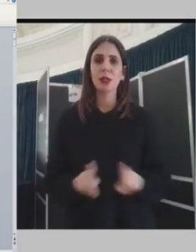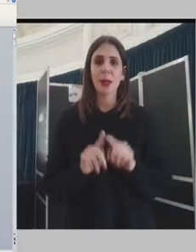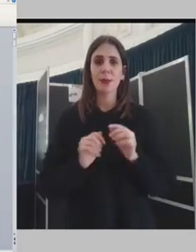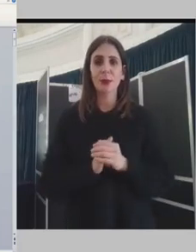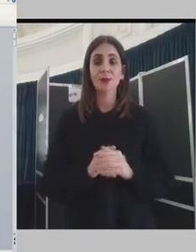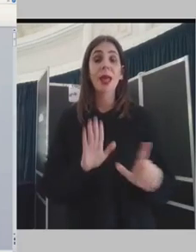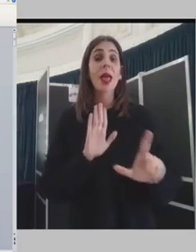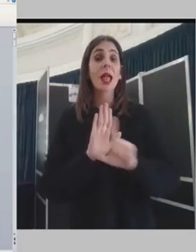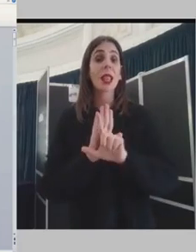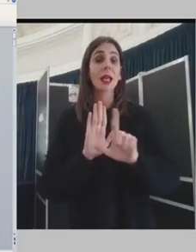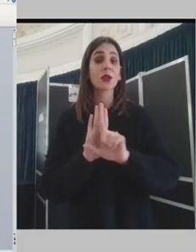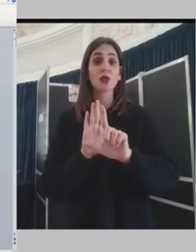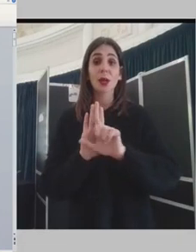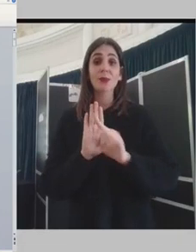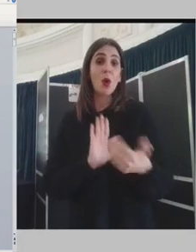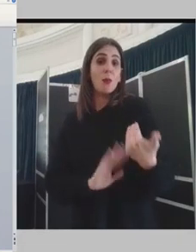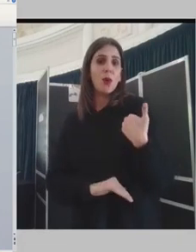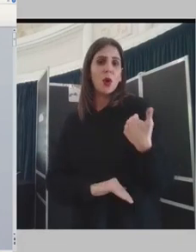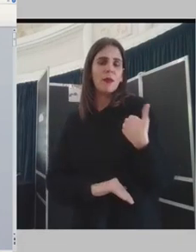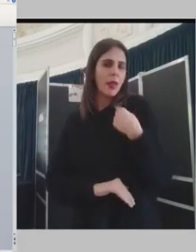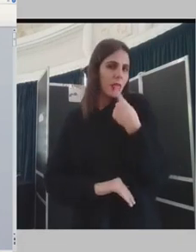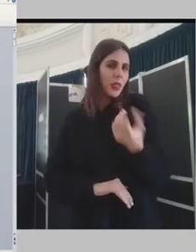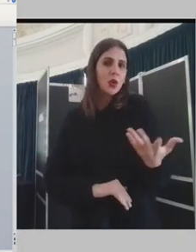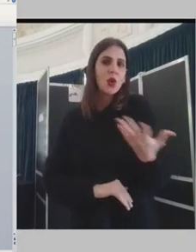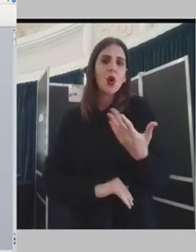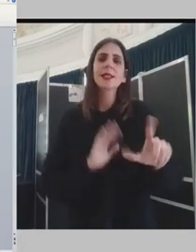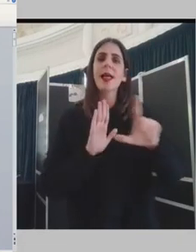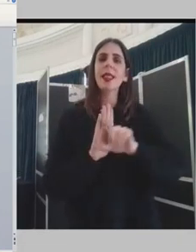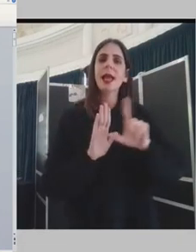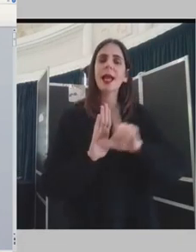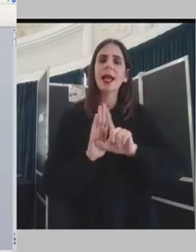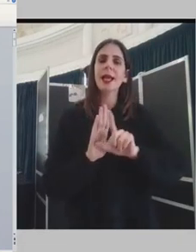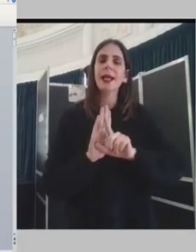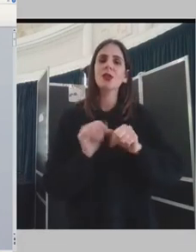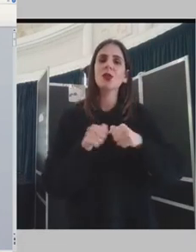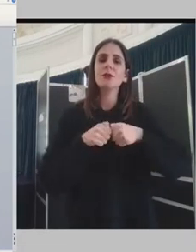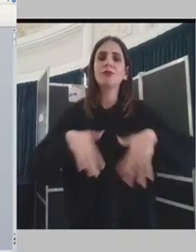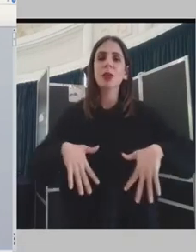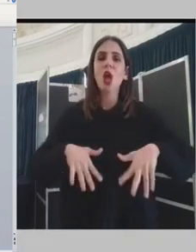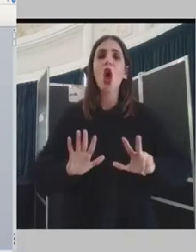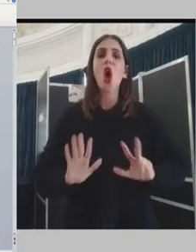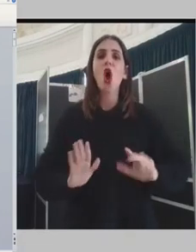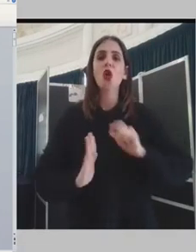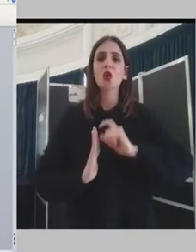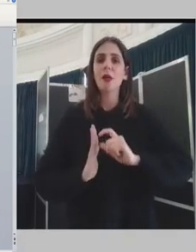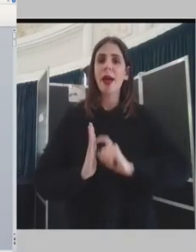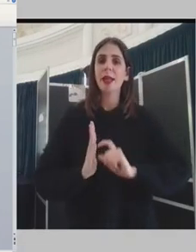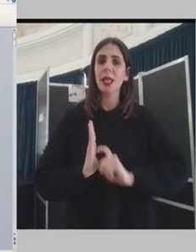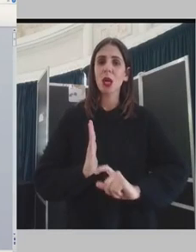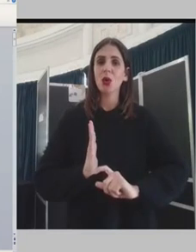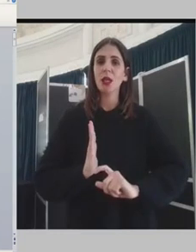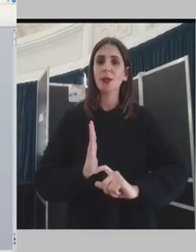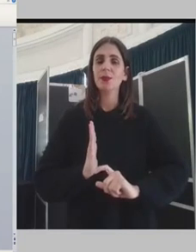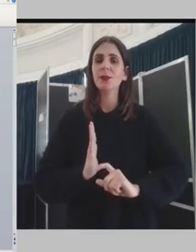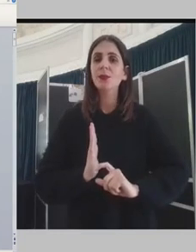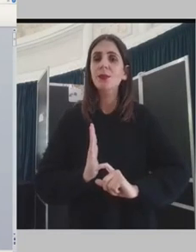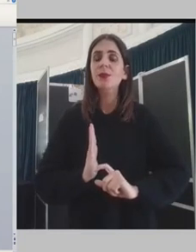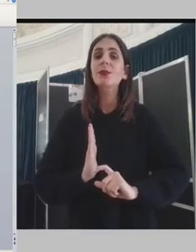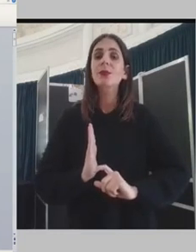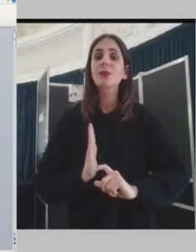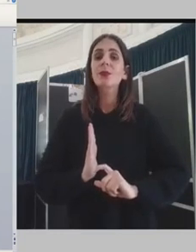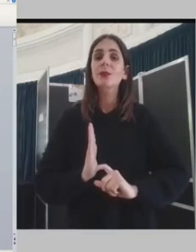dicevo prima, oggi che è articolata in 8 articoli appunto, ricalca di fatto quella